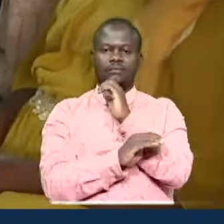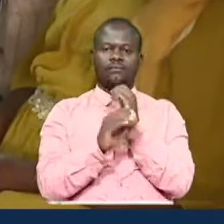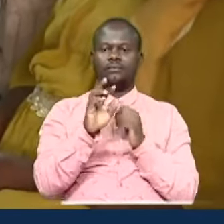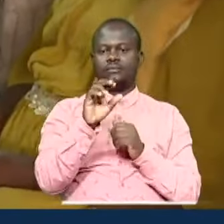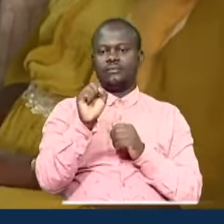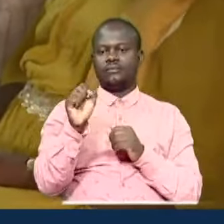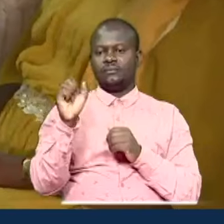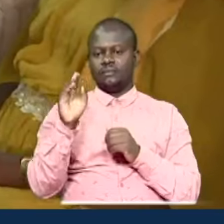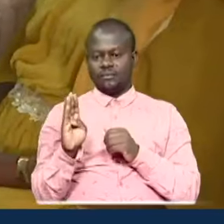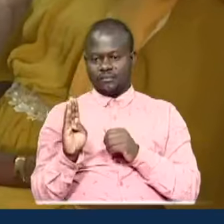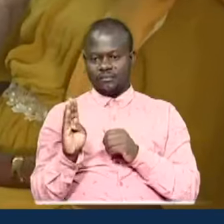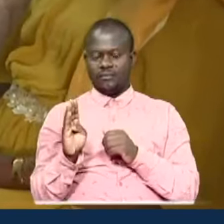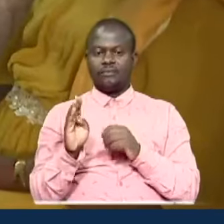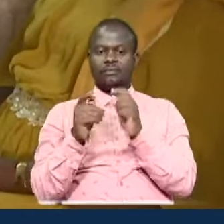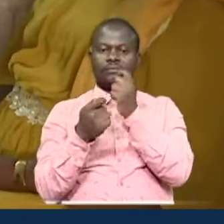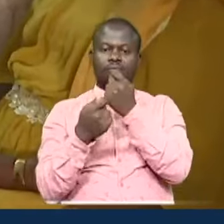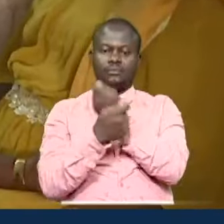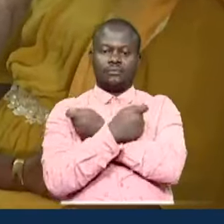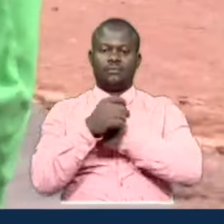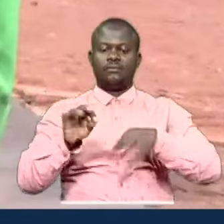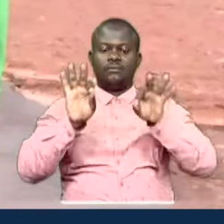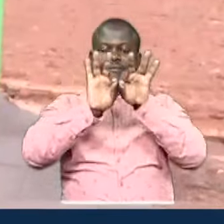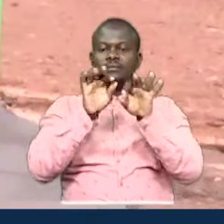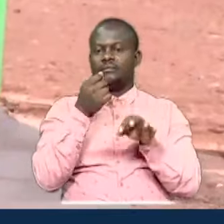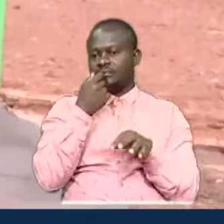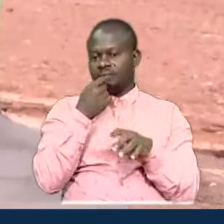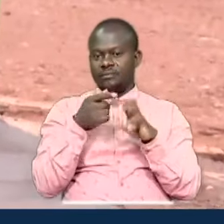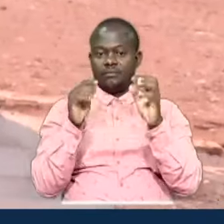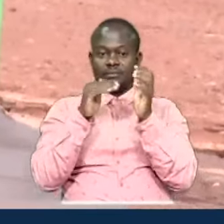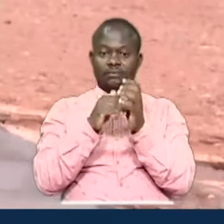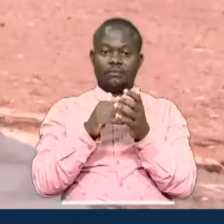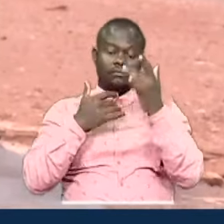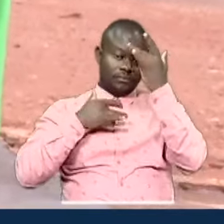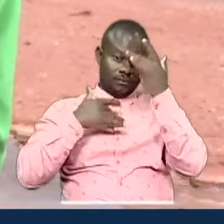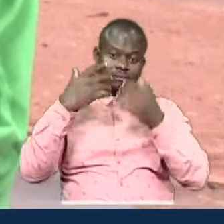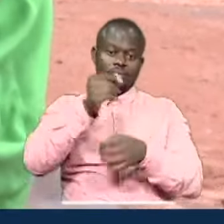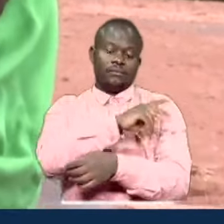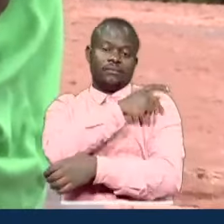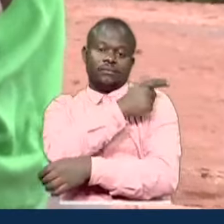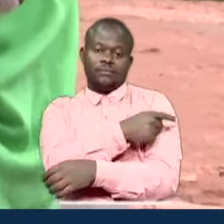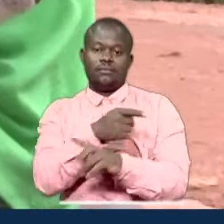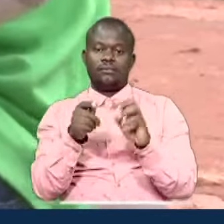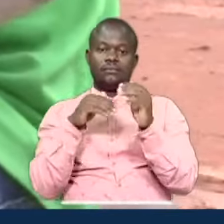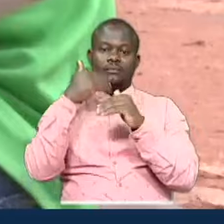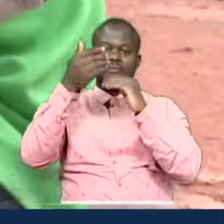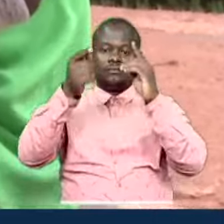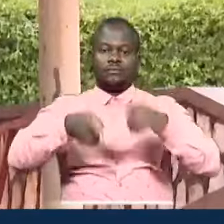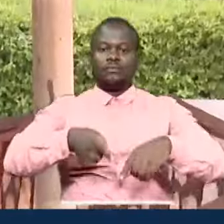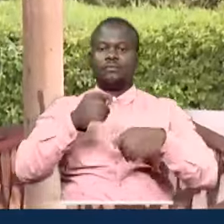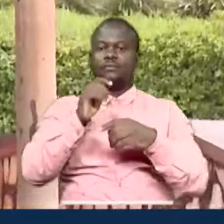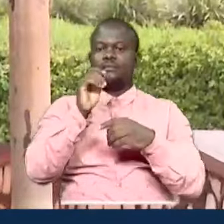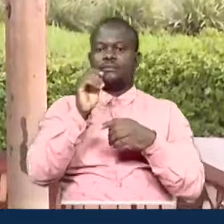cy'ubwiteganyirize RSSB kivugurura ibiciro by'imiti cyishingira. Gusa hari n'abarwayi bajya muri farumasi bagasanga hari imiti